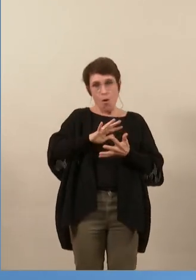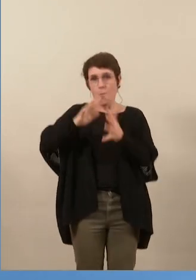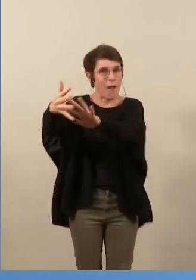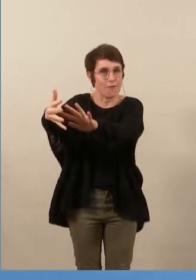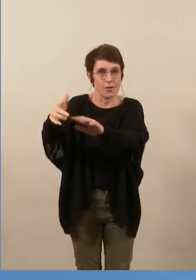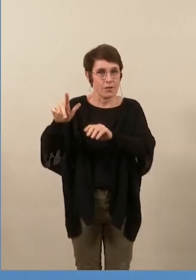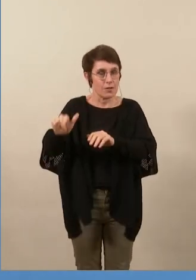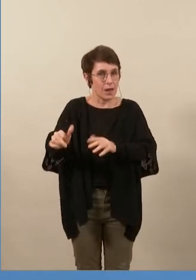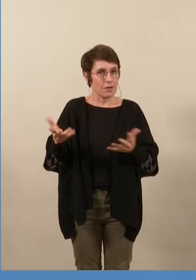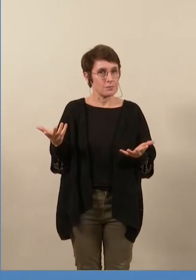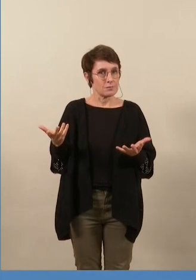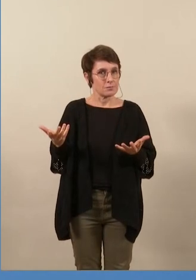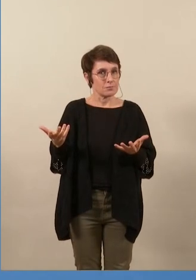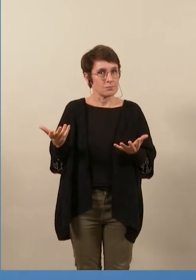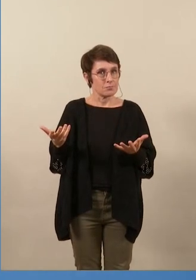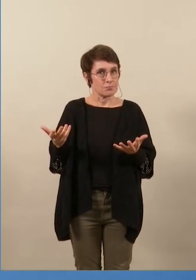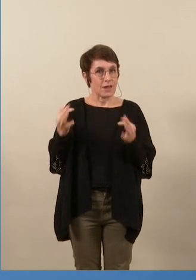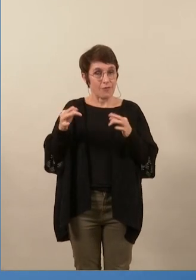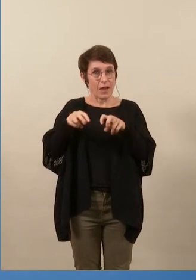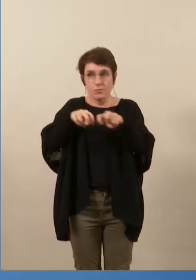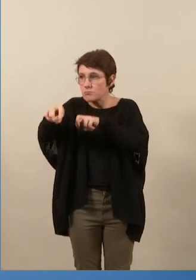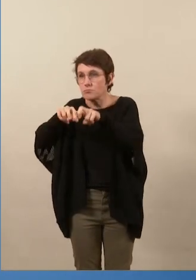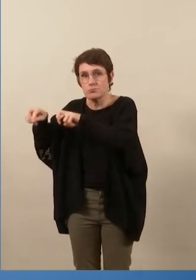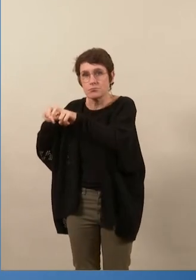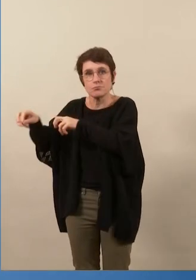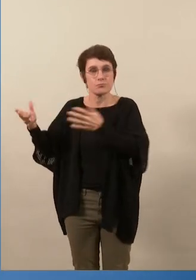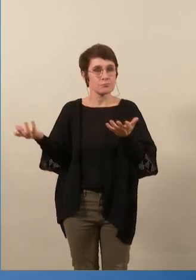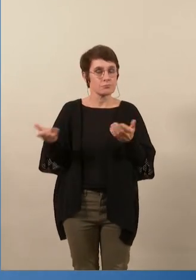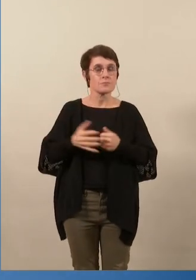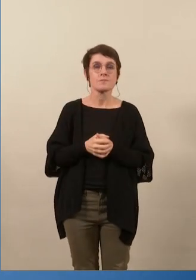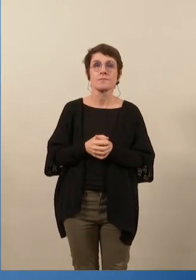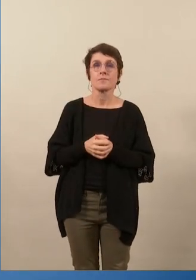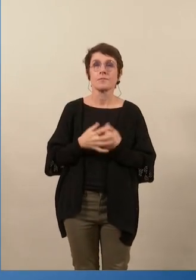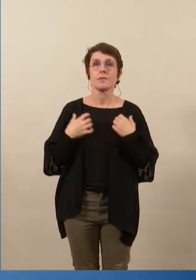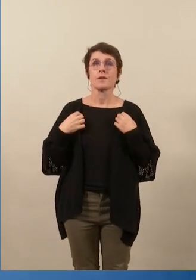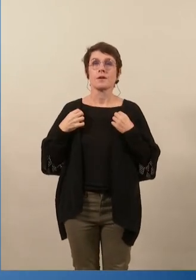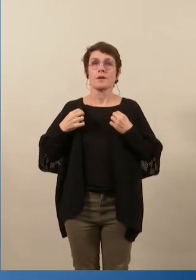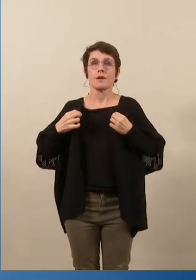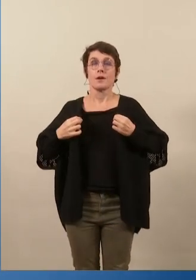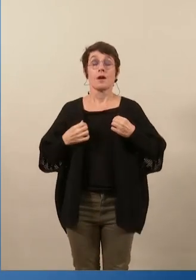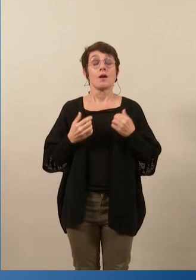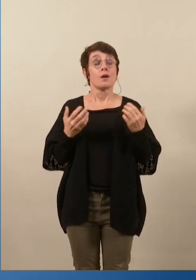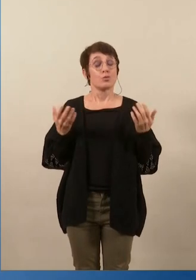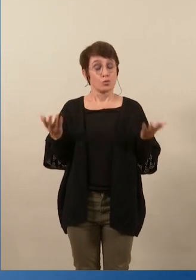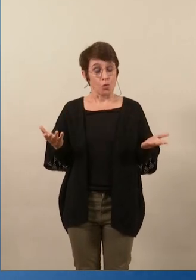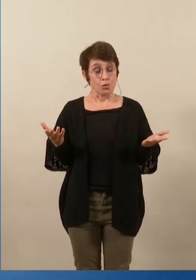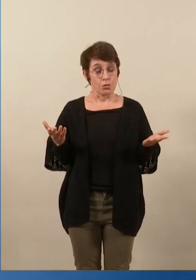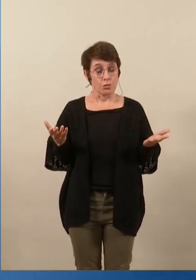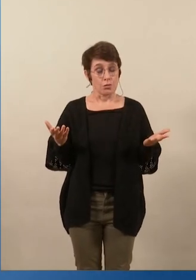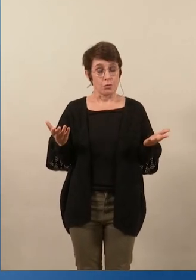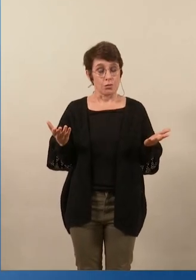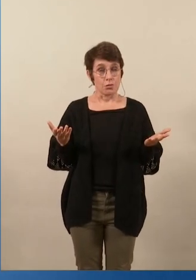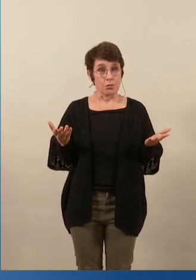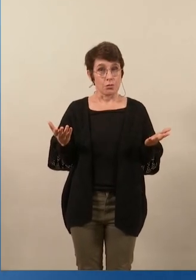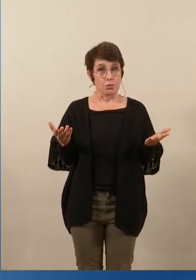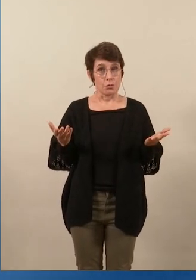transitions sur les par exemple la transformation du mode de déplacement et donc euh certains